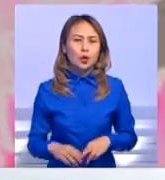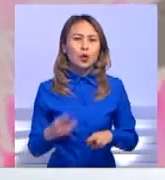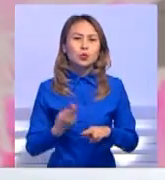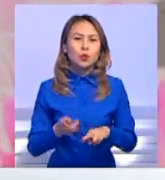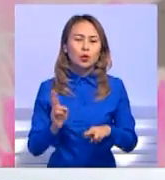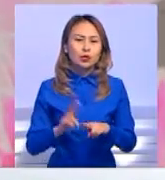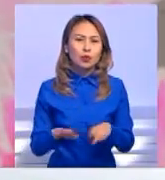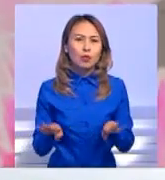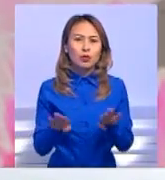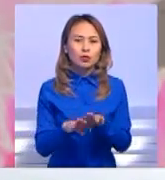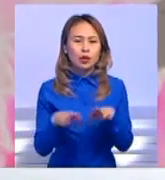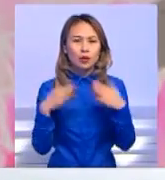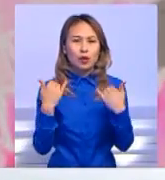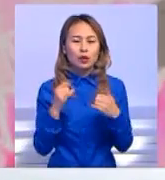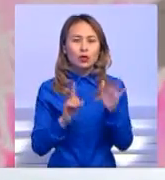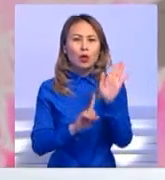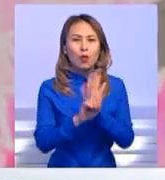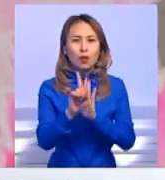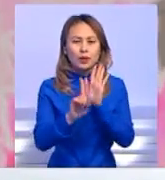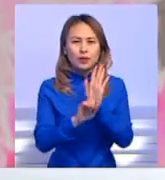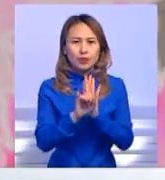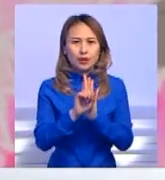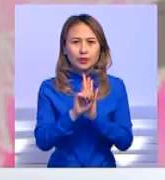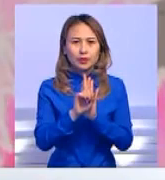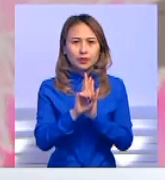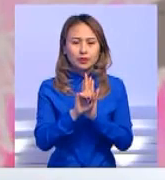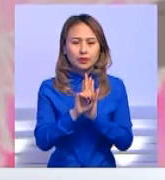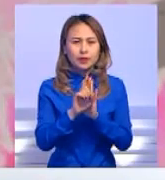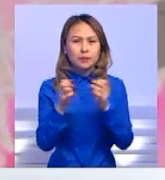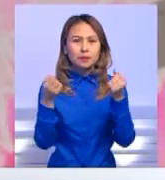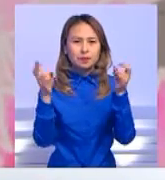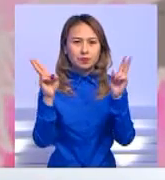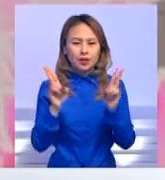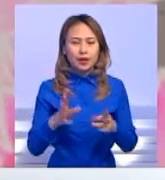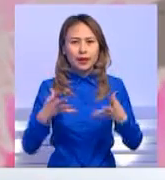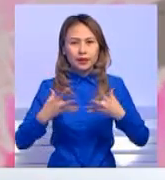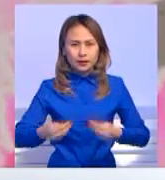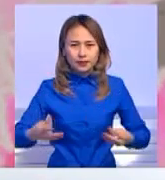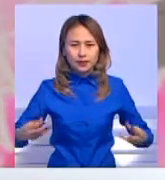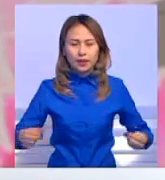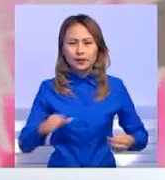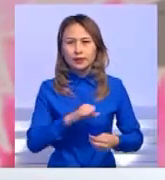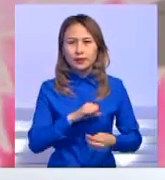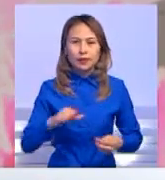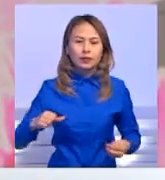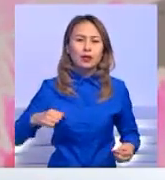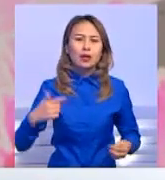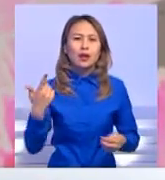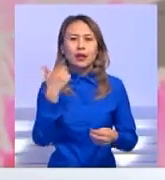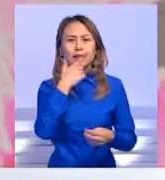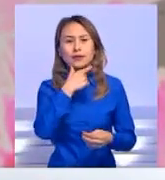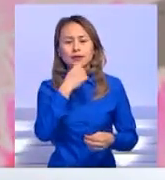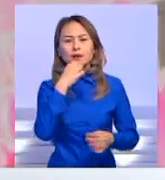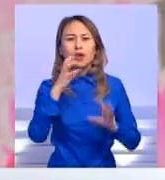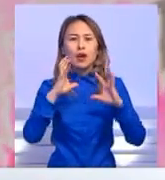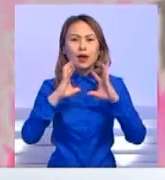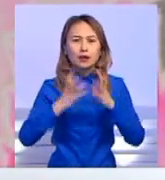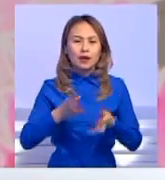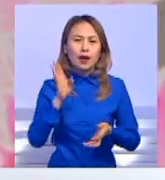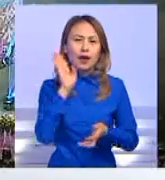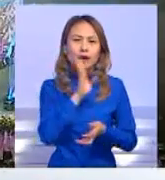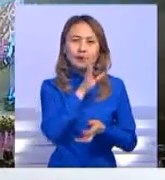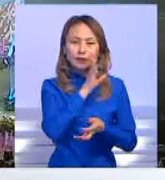Сондықтан да мен ол бастаманы әдейі көктемнің ең шуақ мерекесі халықаралық әйелдер